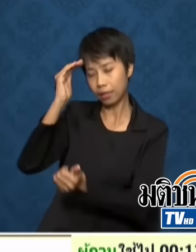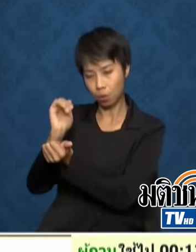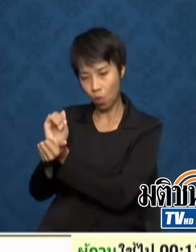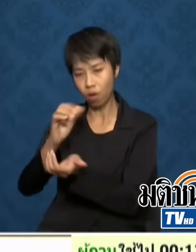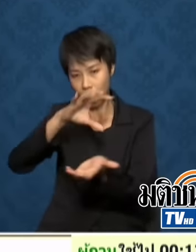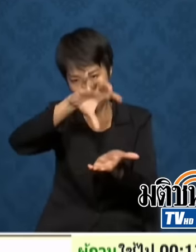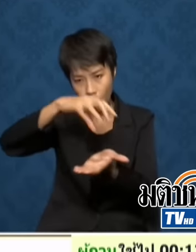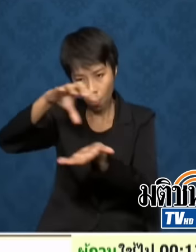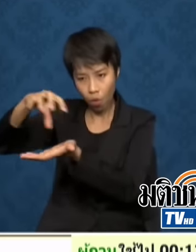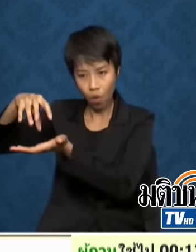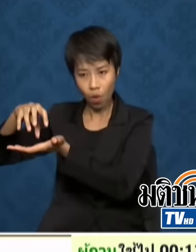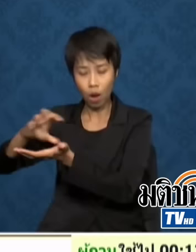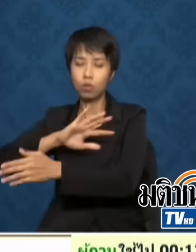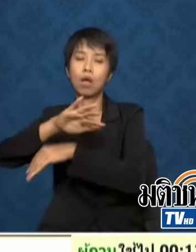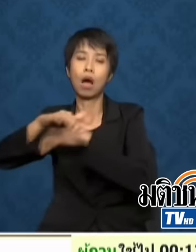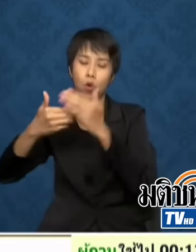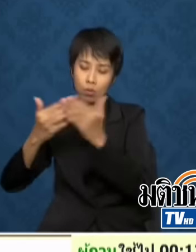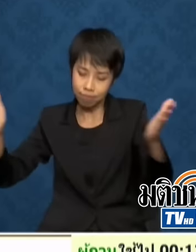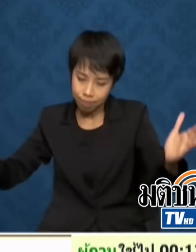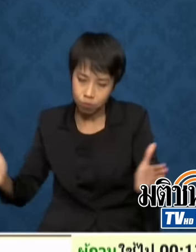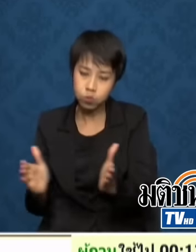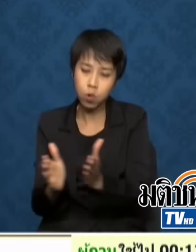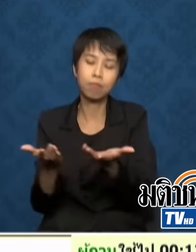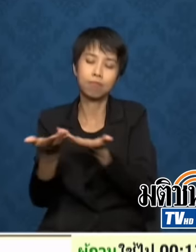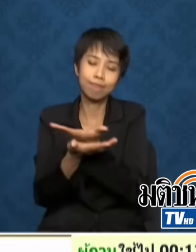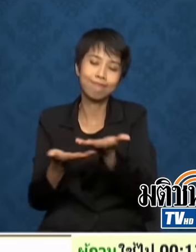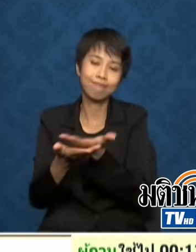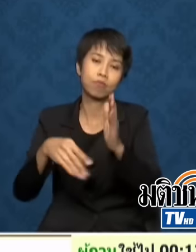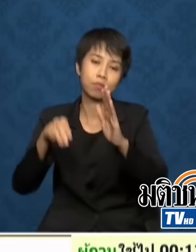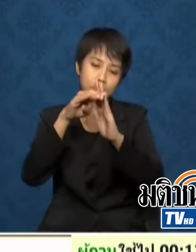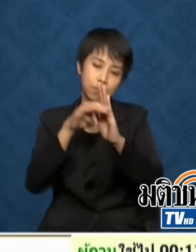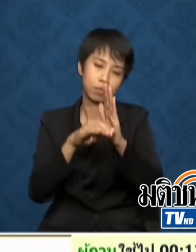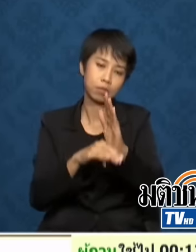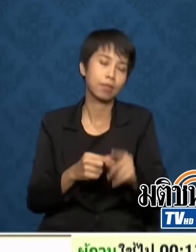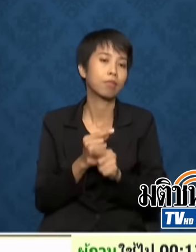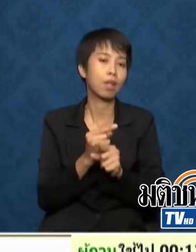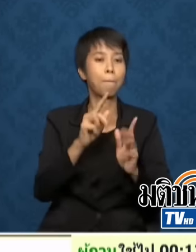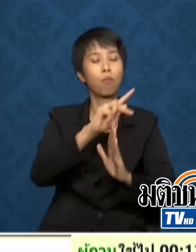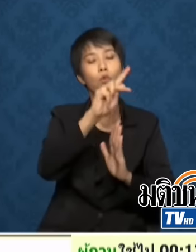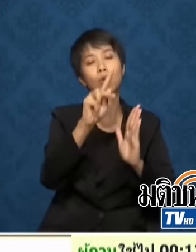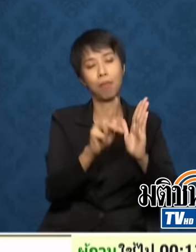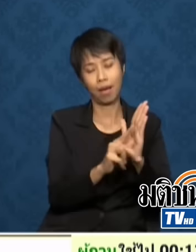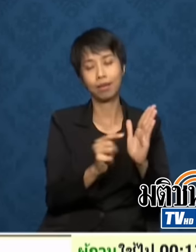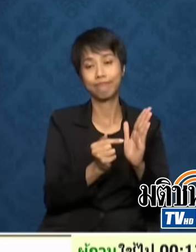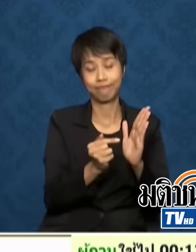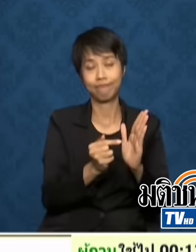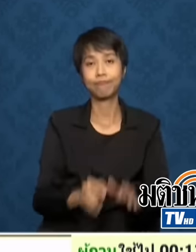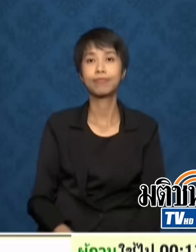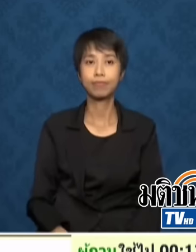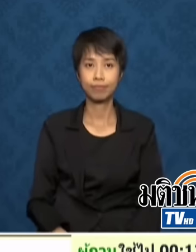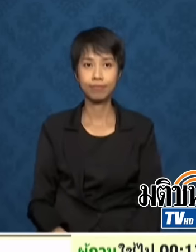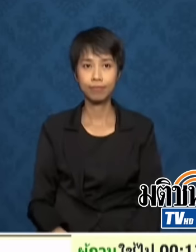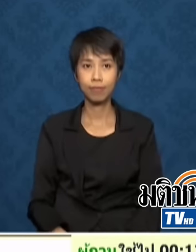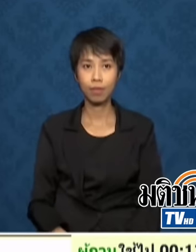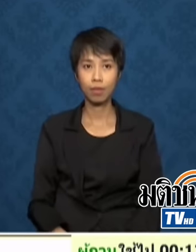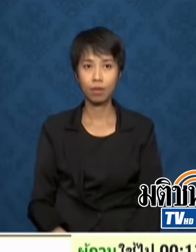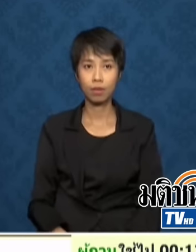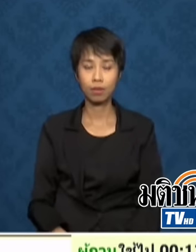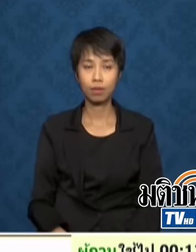องว่าไงเพราะทั้งหมดเนี่ยเป็นกระบวนการตามกฎหมายทั้งหมดนะฮะไม่อยากให้ท่